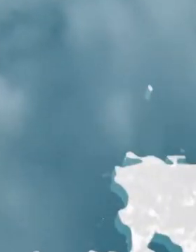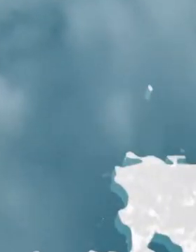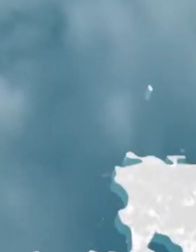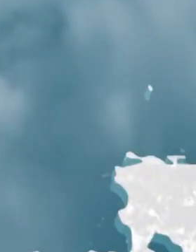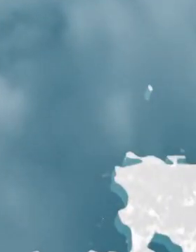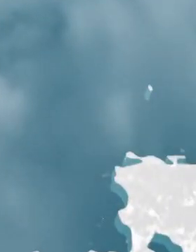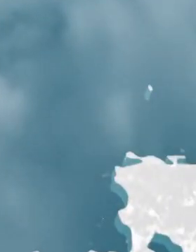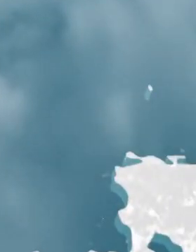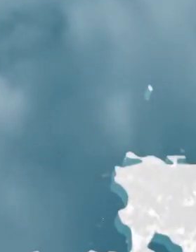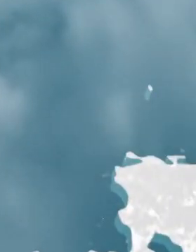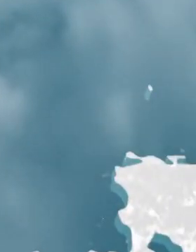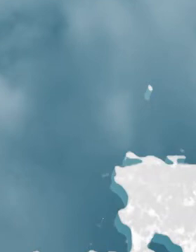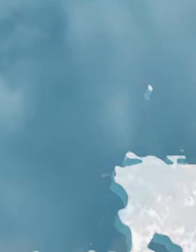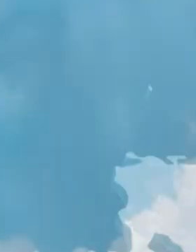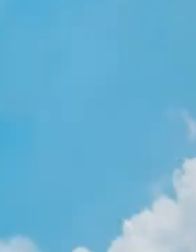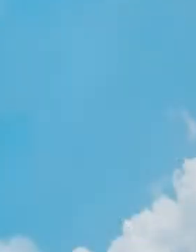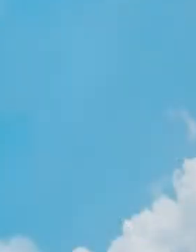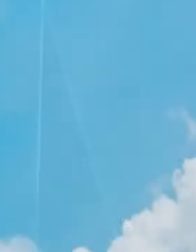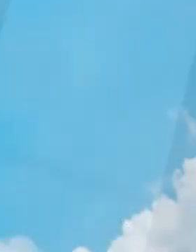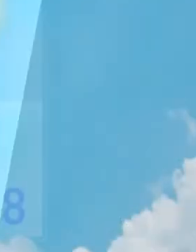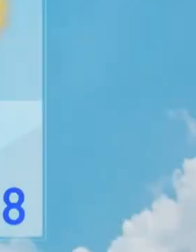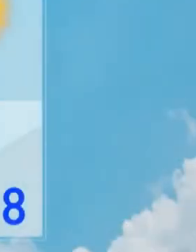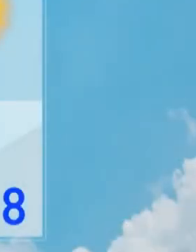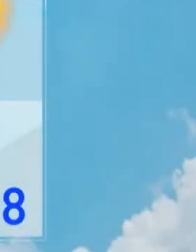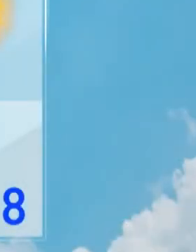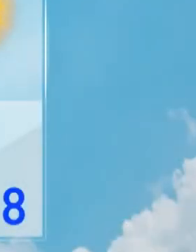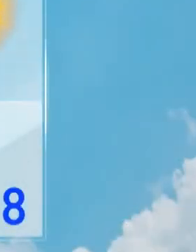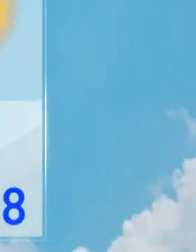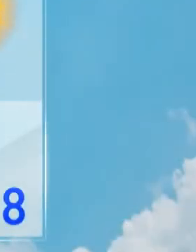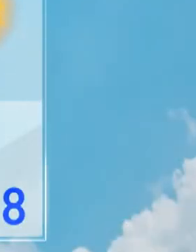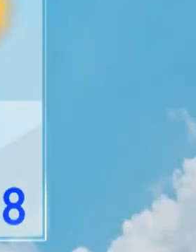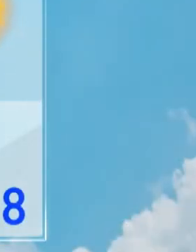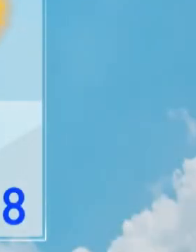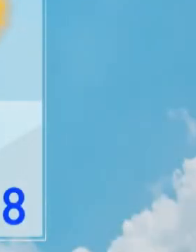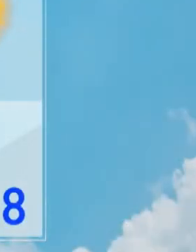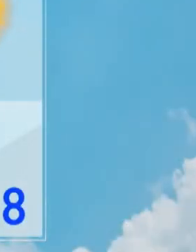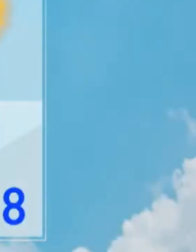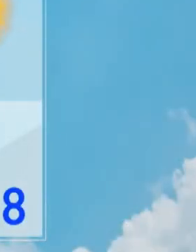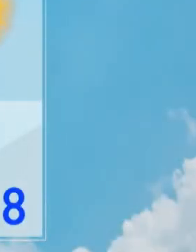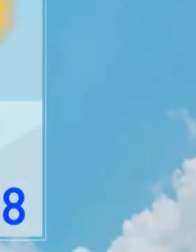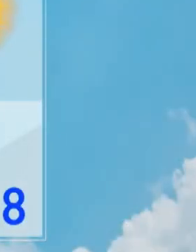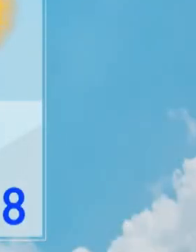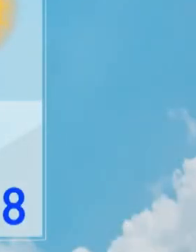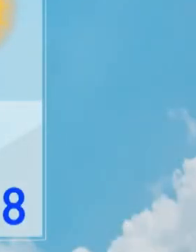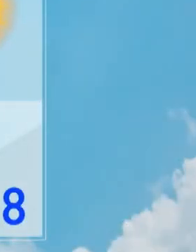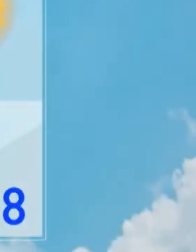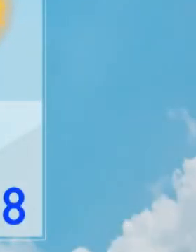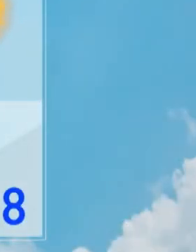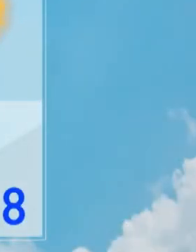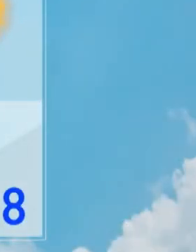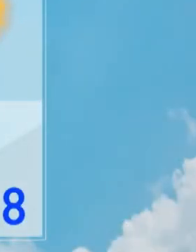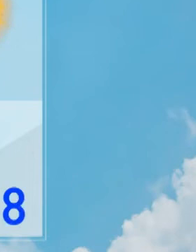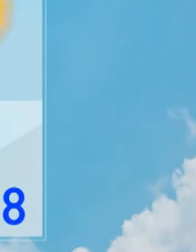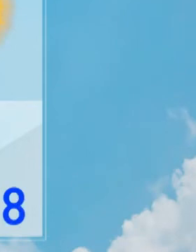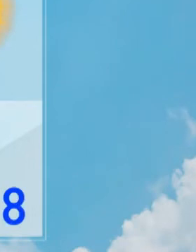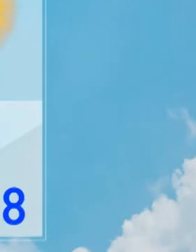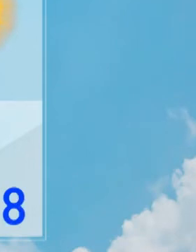14도에서 19도가 되겠습니다. 주간 날씨 예보입니다. 이번 예보 기간에는 전국이 대체로